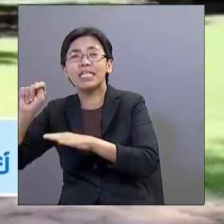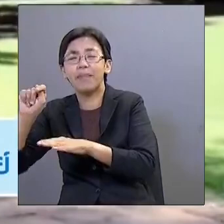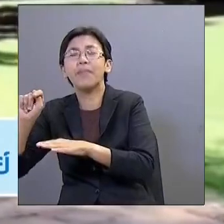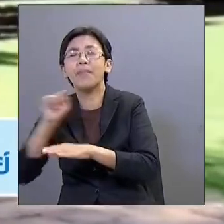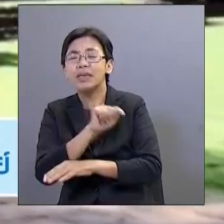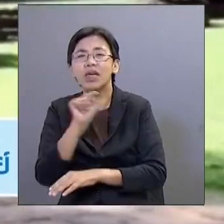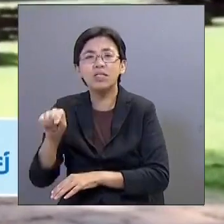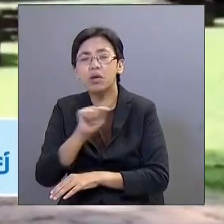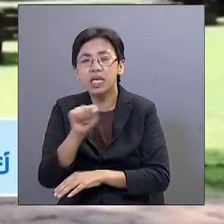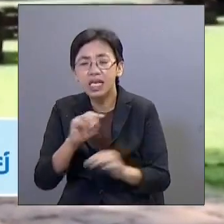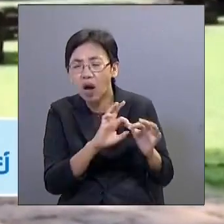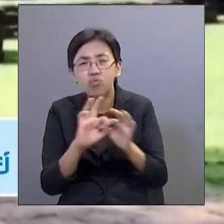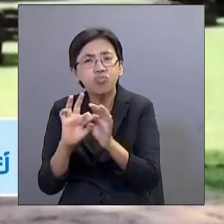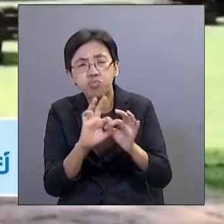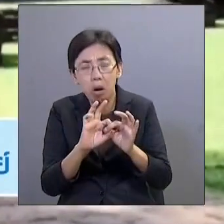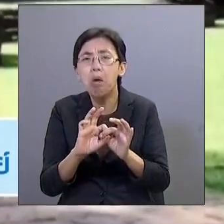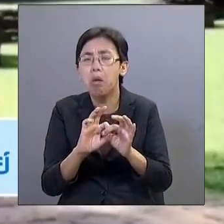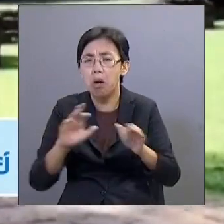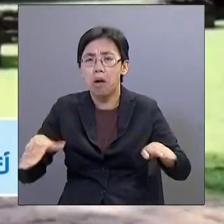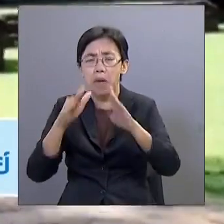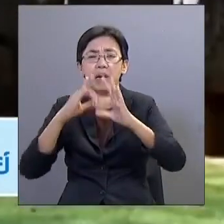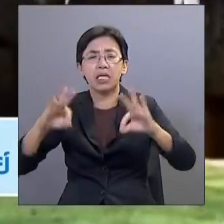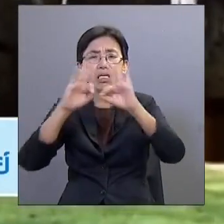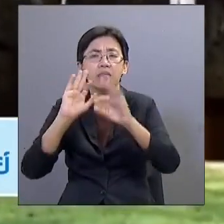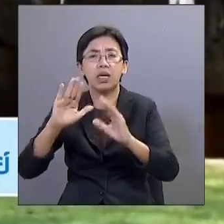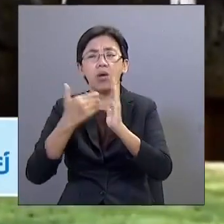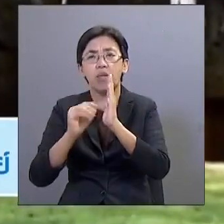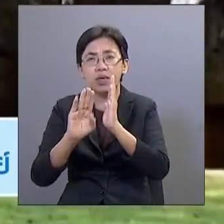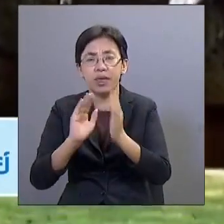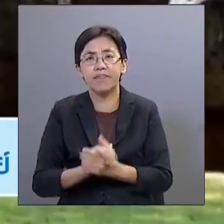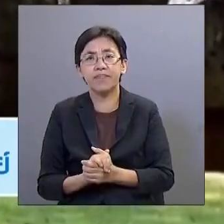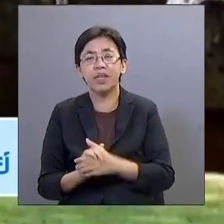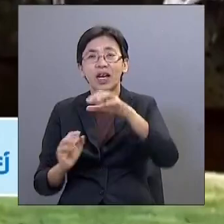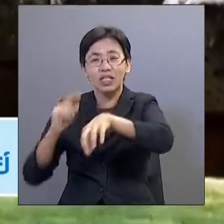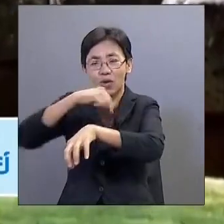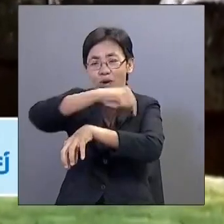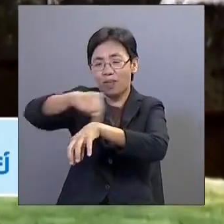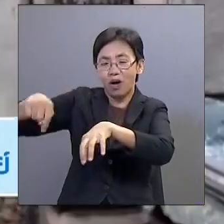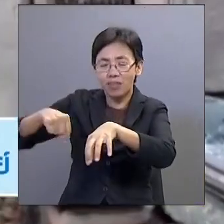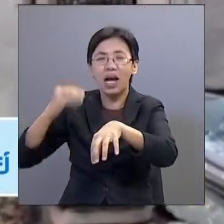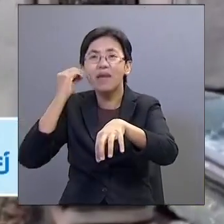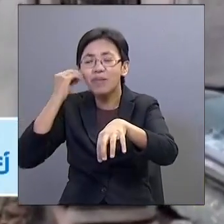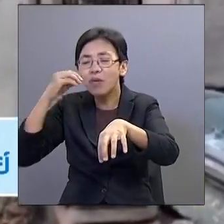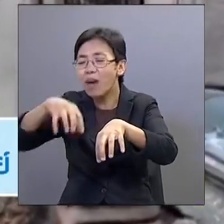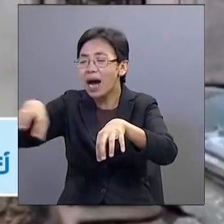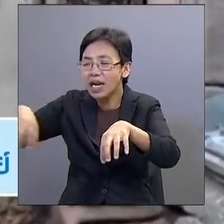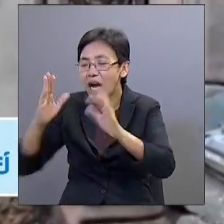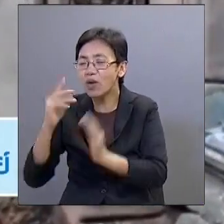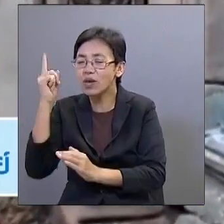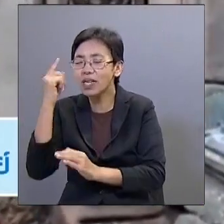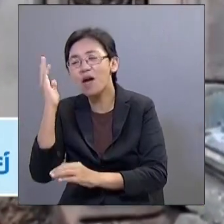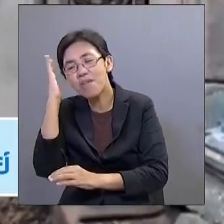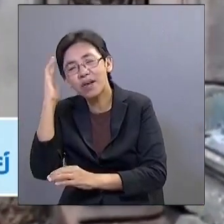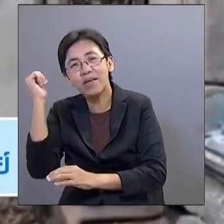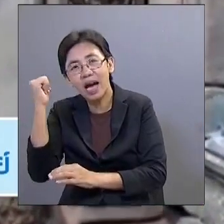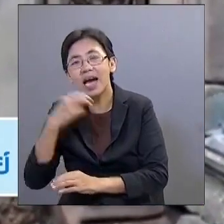สำคัญของจังหวัดนอกจากนี้ค่ะบริเวณโดยรอบปราสาทเมืองต่ำยังมีหมู่บ้านโฮมสเตย์ไว้รองรับนักท่องเที่ยวที่ส